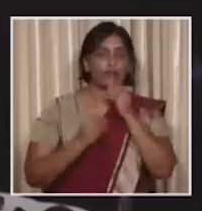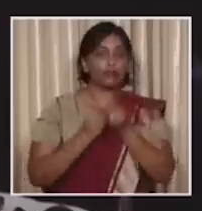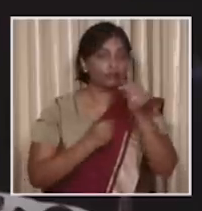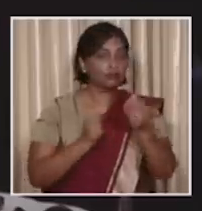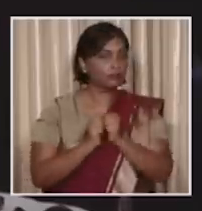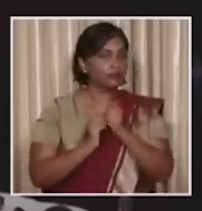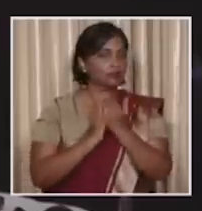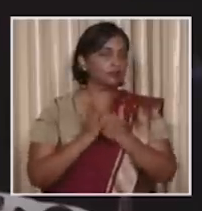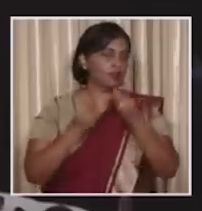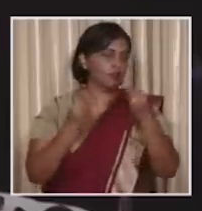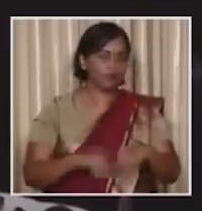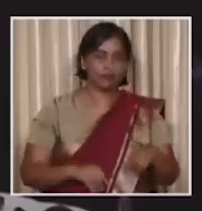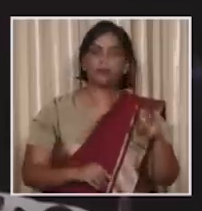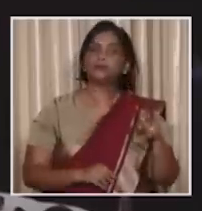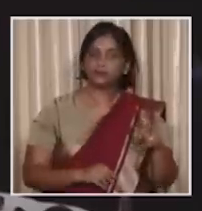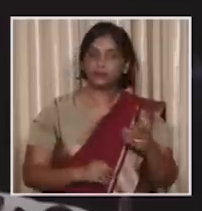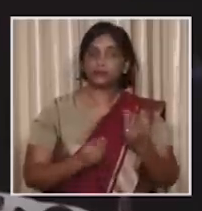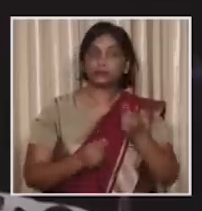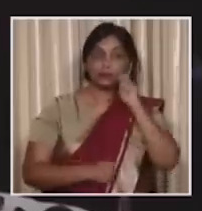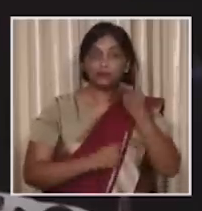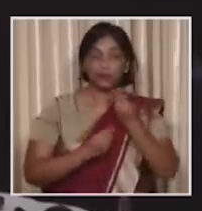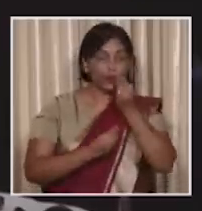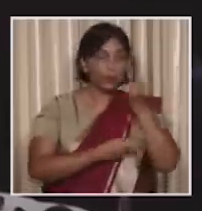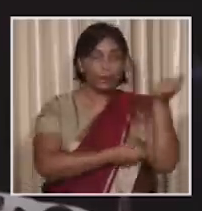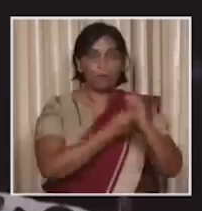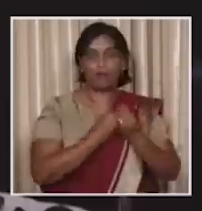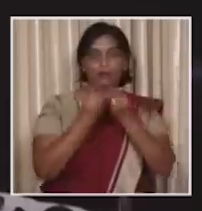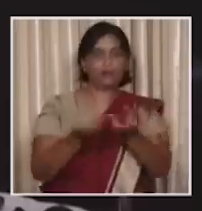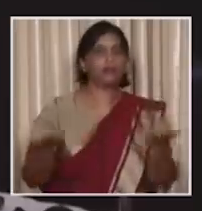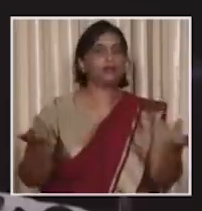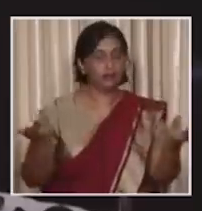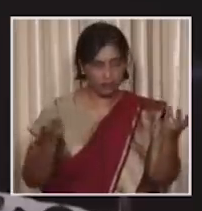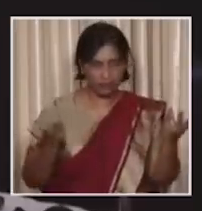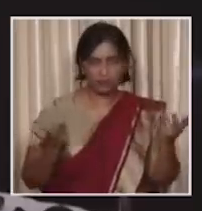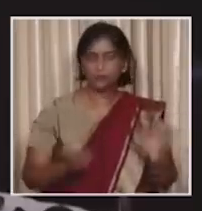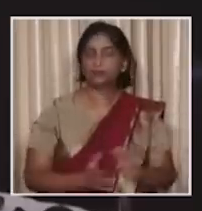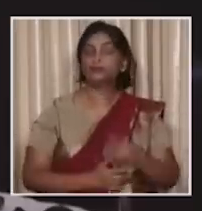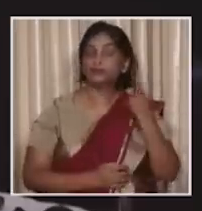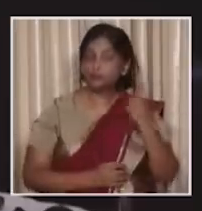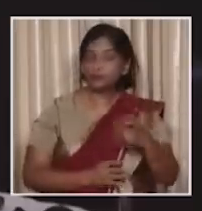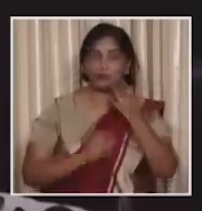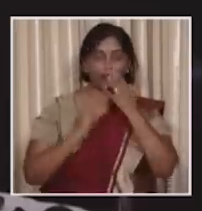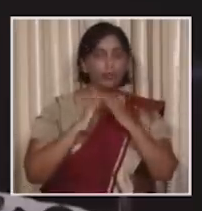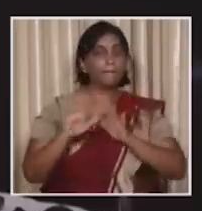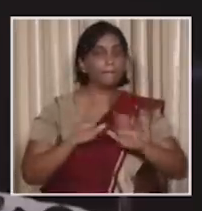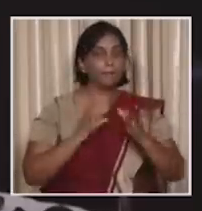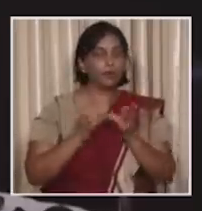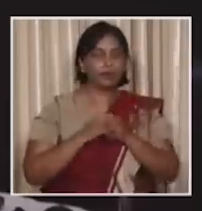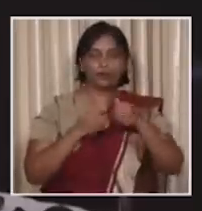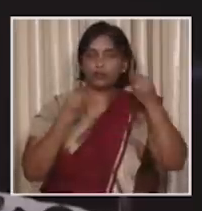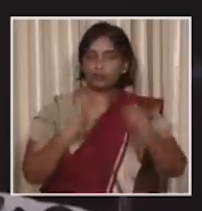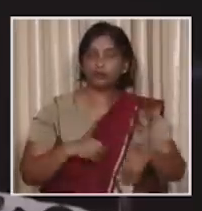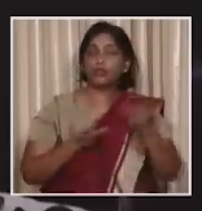වැඩසටහන අඩපණ වෙලා තිබෙනවා. මොකද සැපයීම් කරුවන් දැන් ආහාර ලබා දෙන්නේ නැහැ පාසල් වලට. එසේම පාසල් පරිපාලන පද්ධතිය